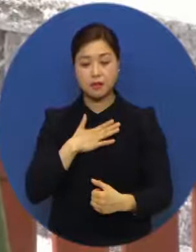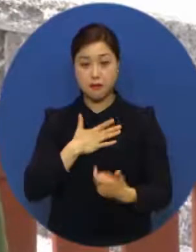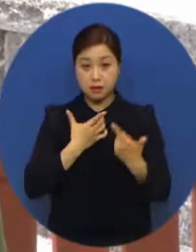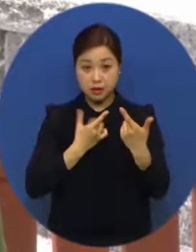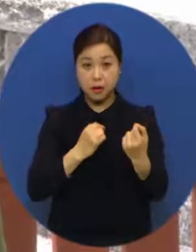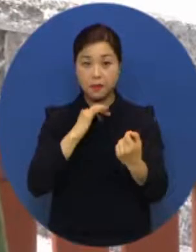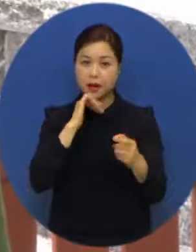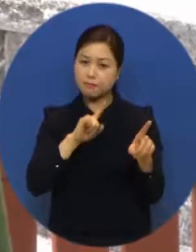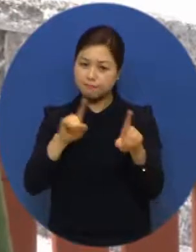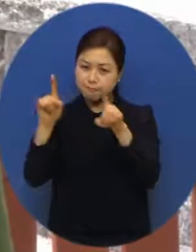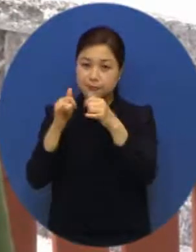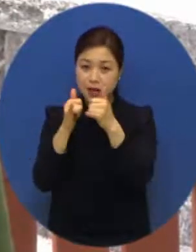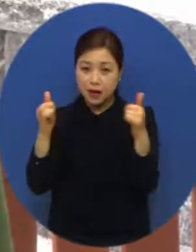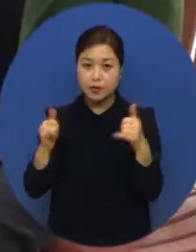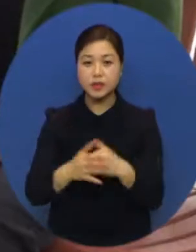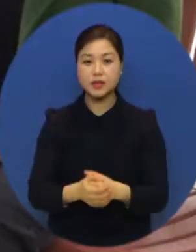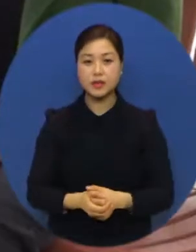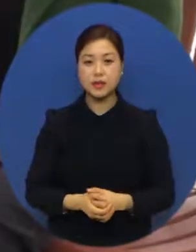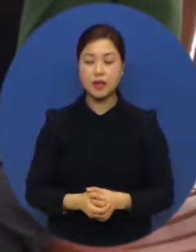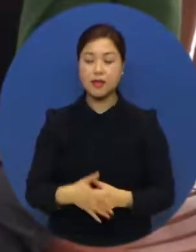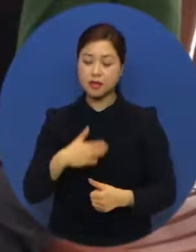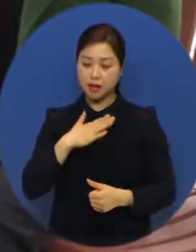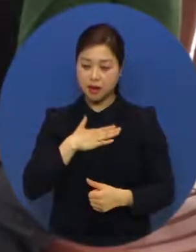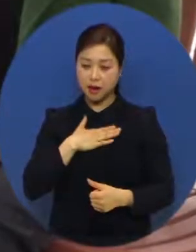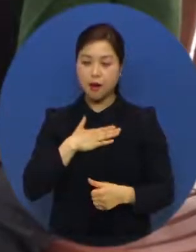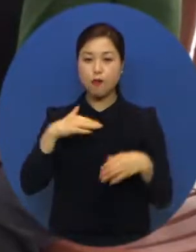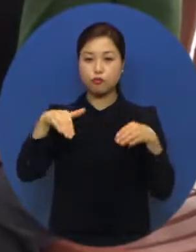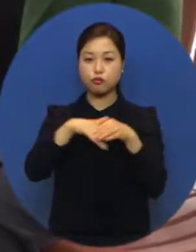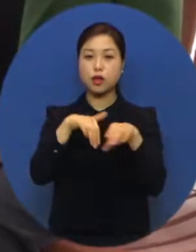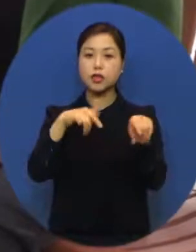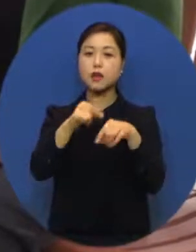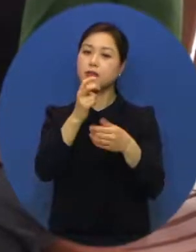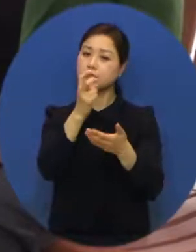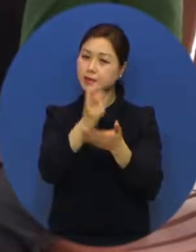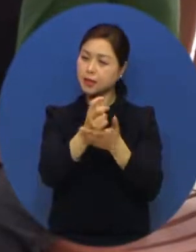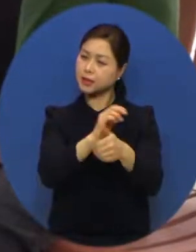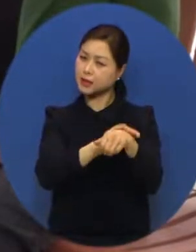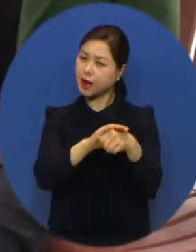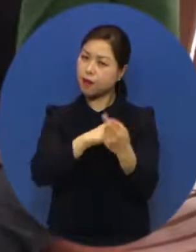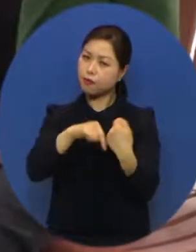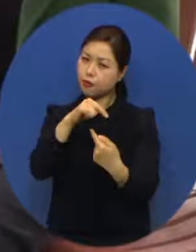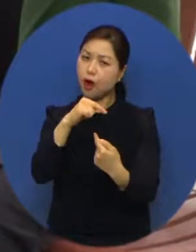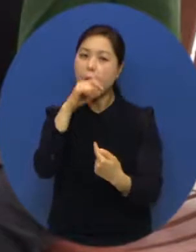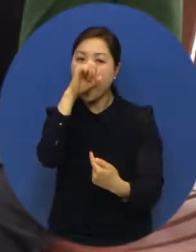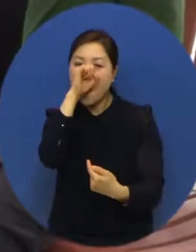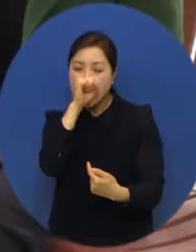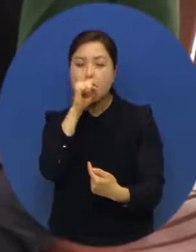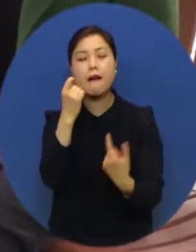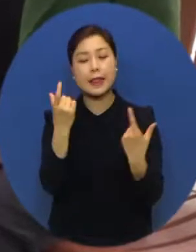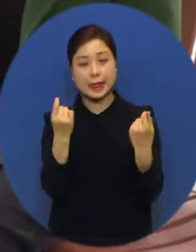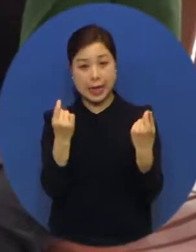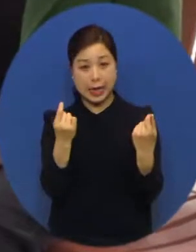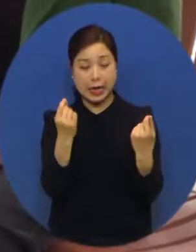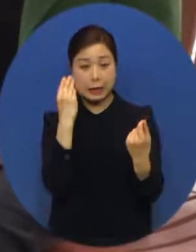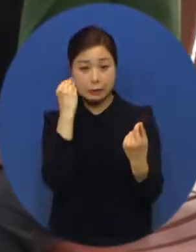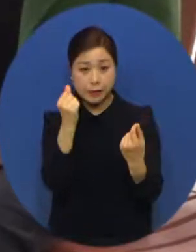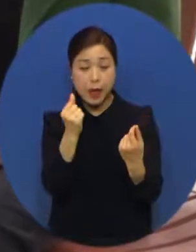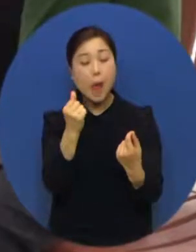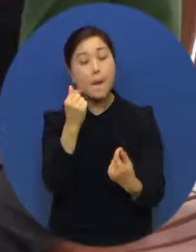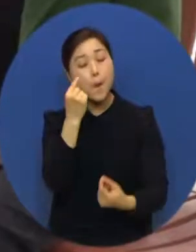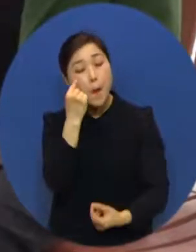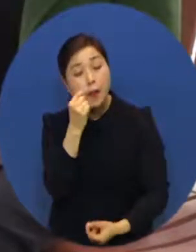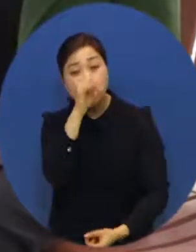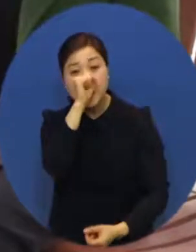들은 사람들은 내가 한번 문화정책을 좀 잘해봤으면 좋겠다. 한번 네. 해봤으면 좋겠다 하는